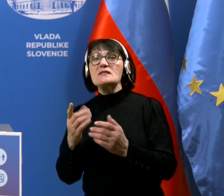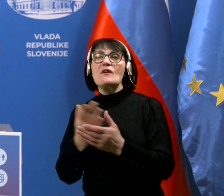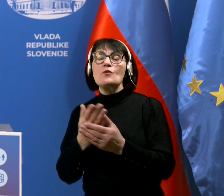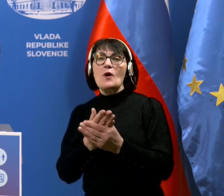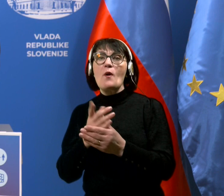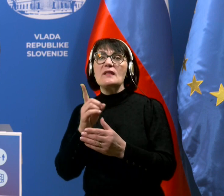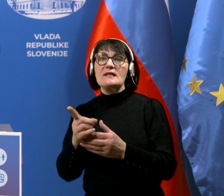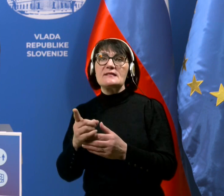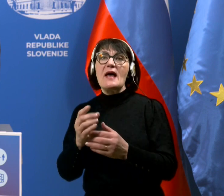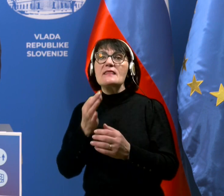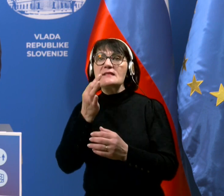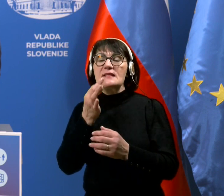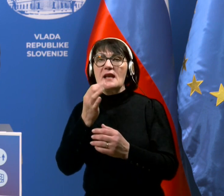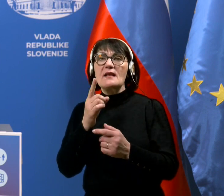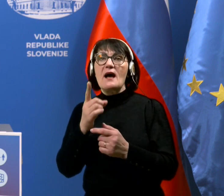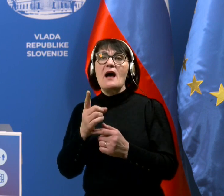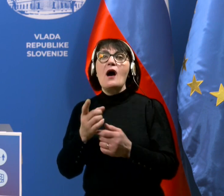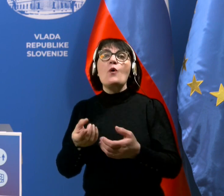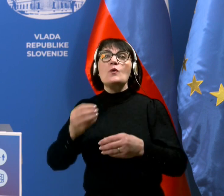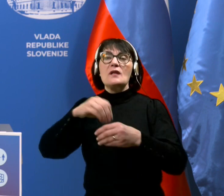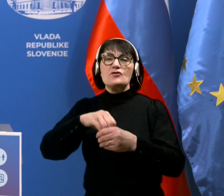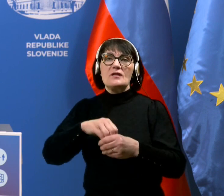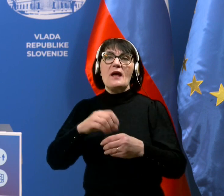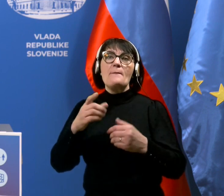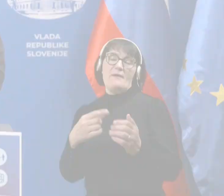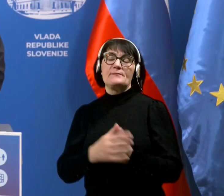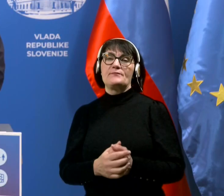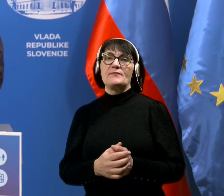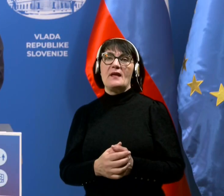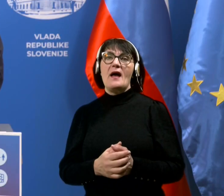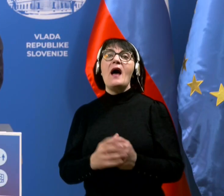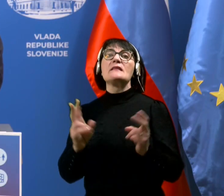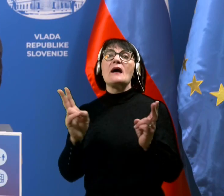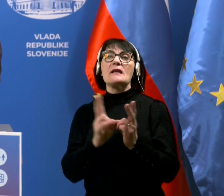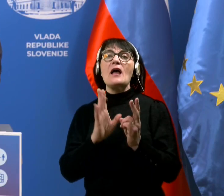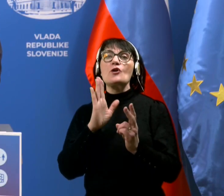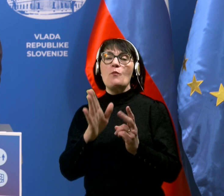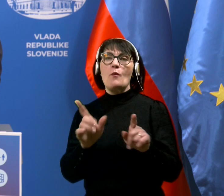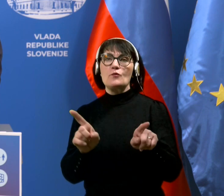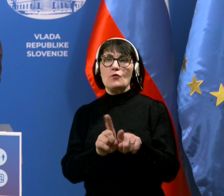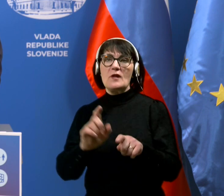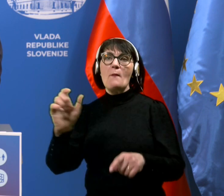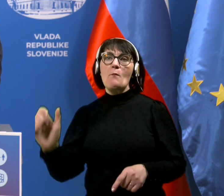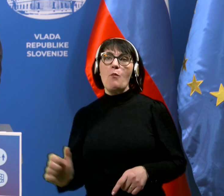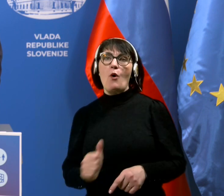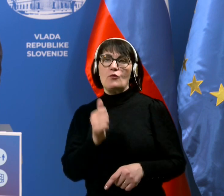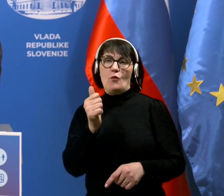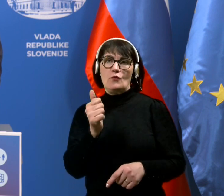zaključnih terminih opravljanja testiranja pri posameznem izvajalcu. Na kratko bom tudi ponovno